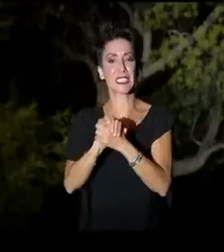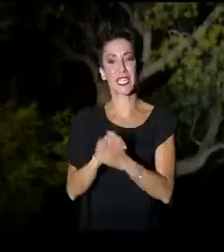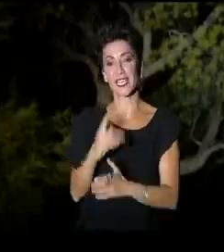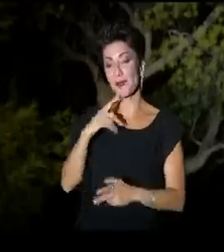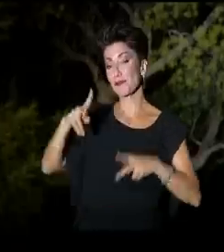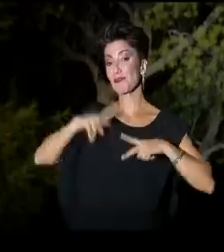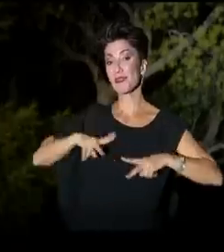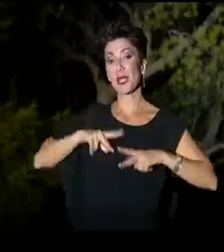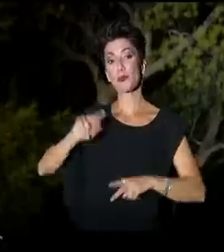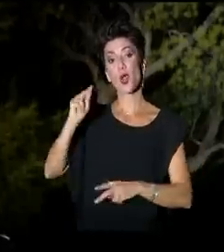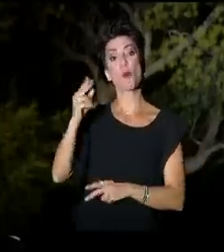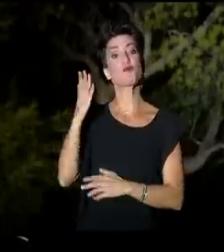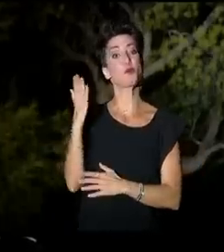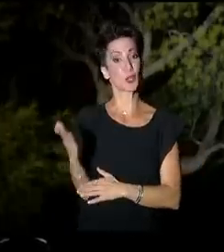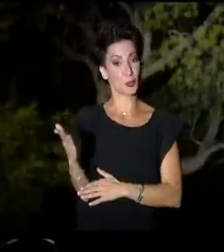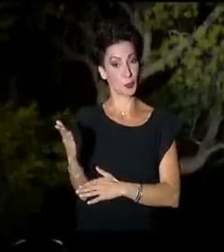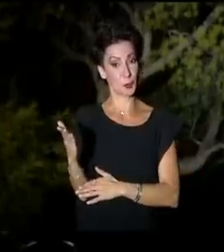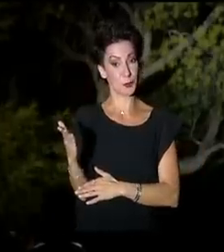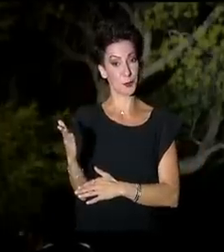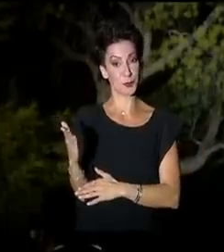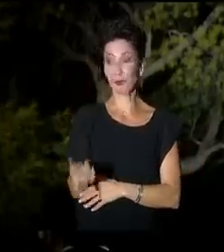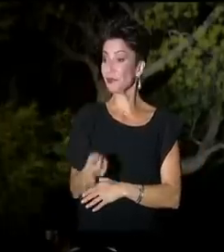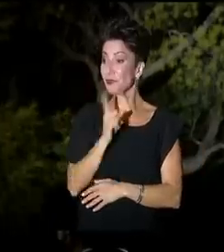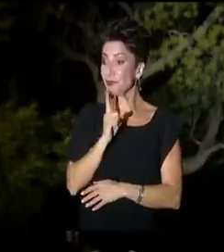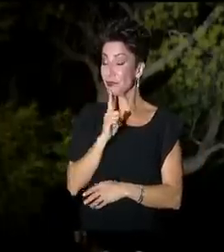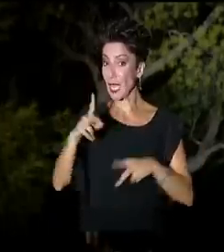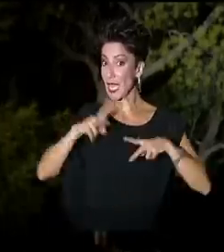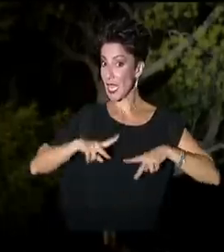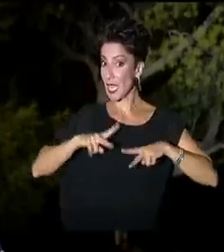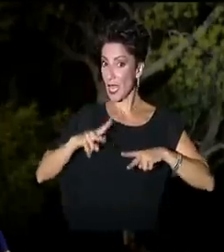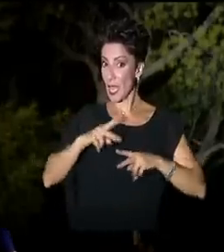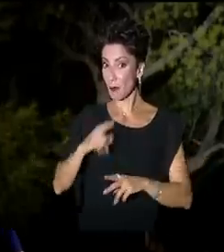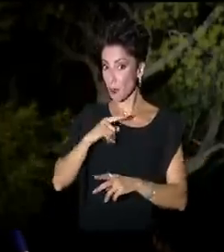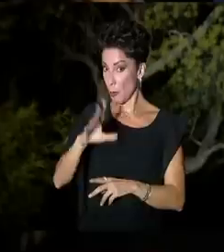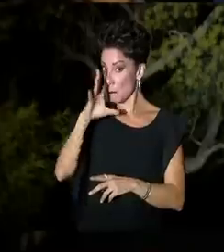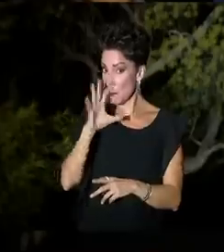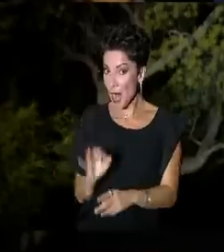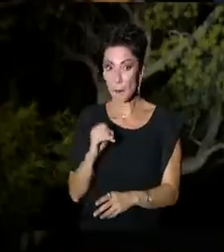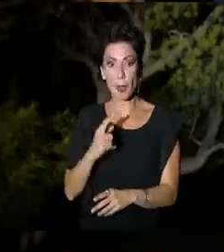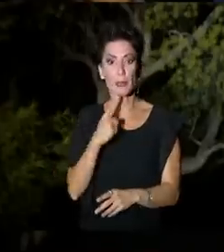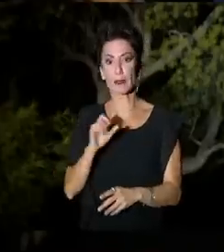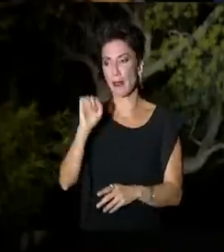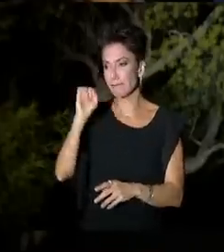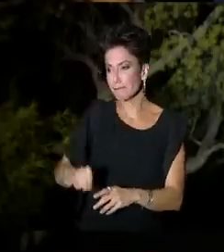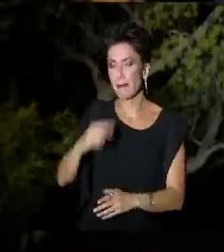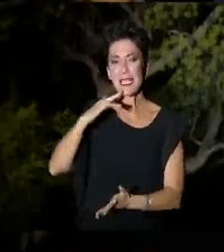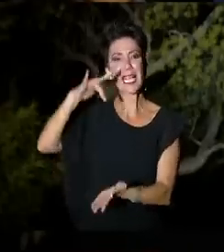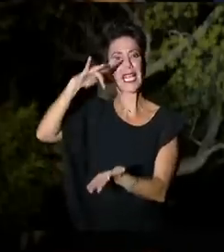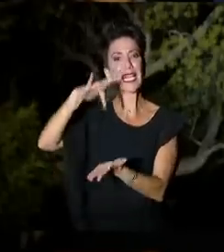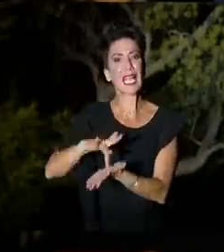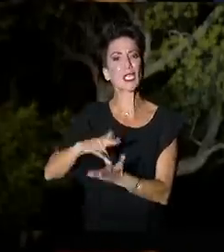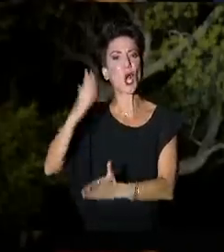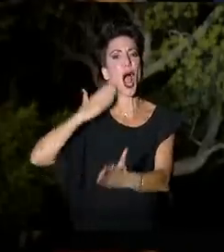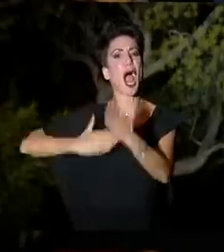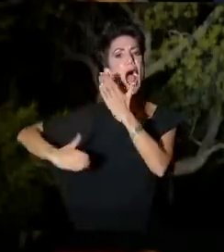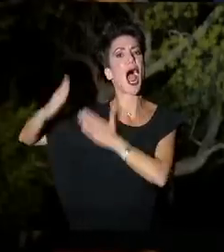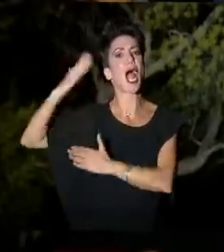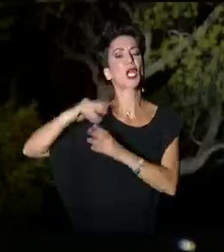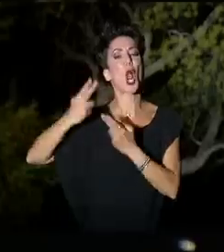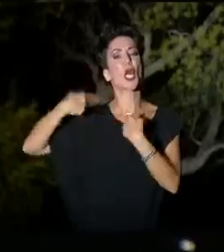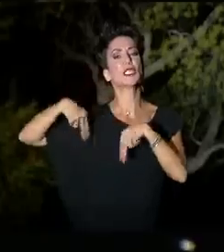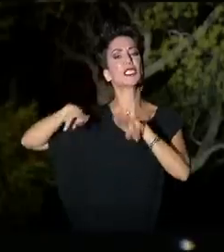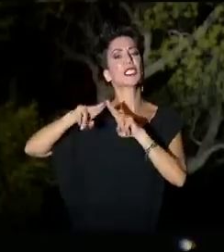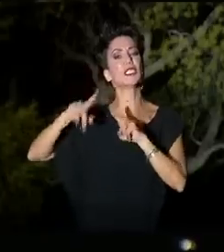Πολιτισμού, το οποίο κινήθηκε, κυρία Υπουργέ, και αυτό και το Κεντρικό Αρχαιολογικό Συμβούλιο